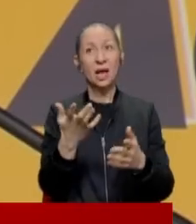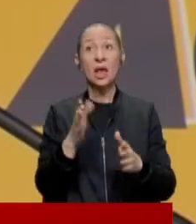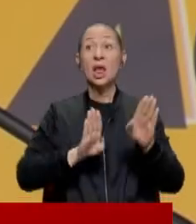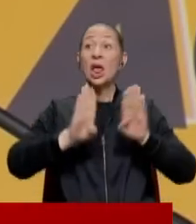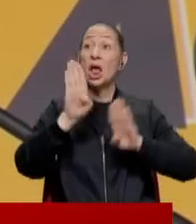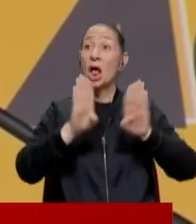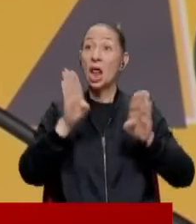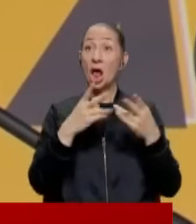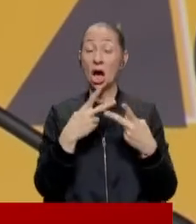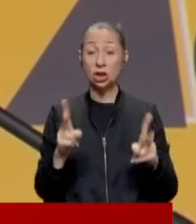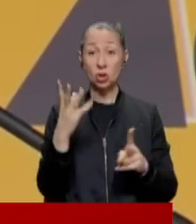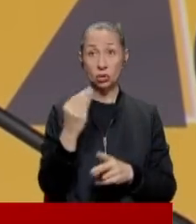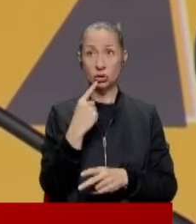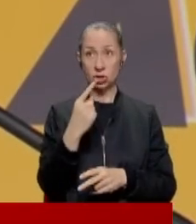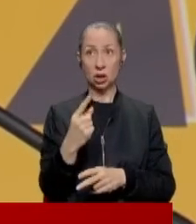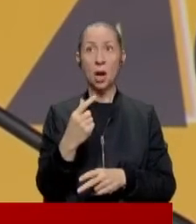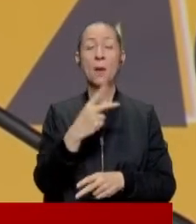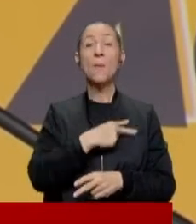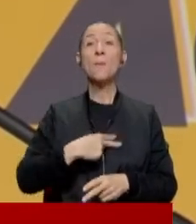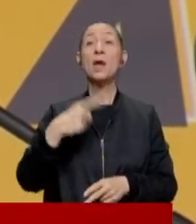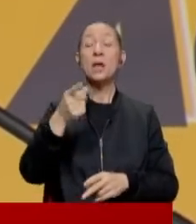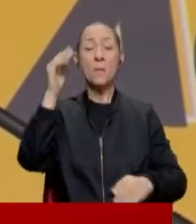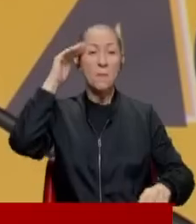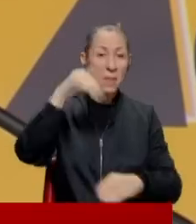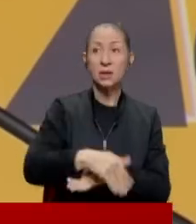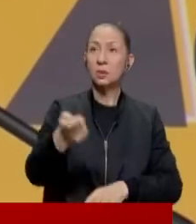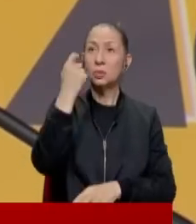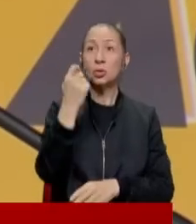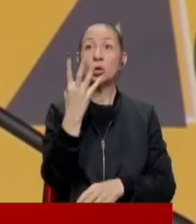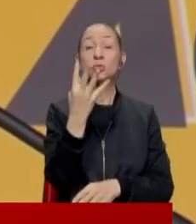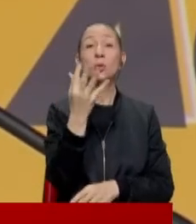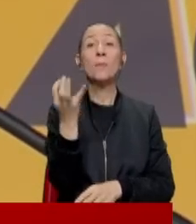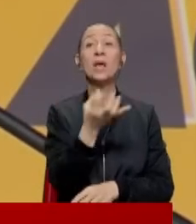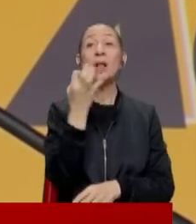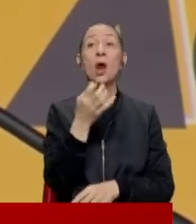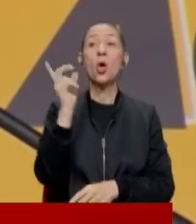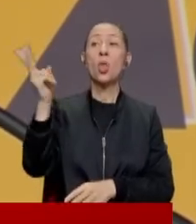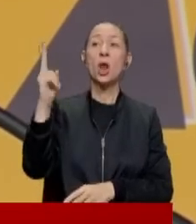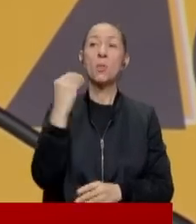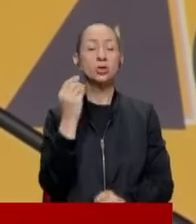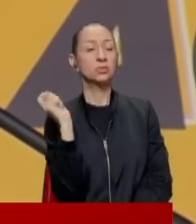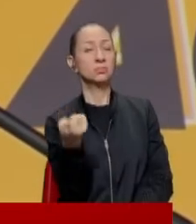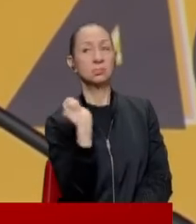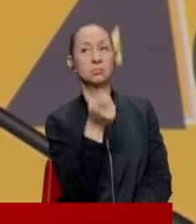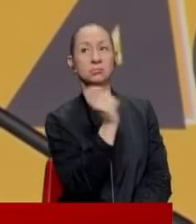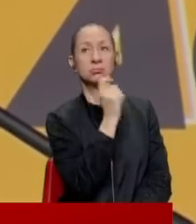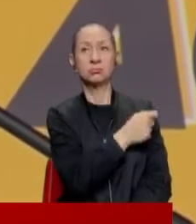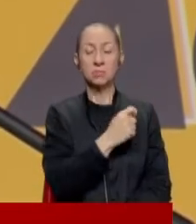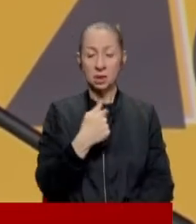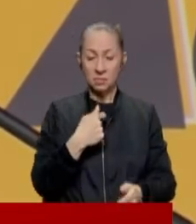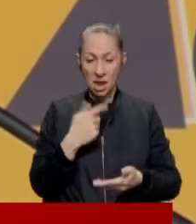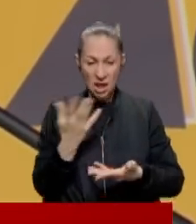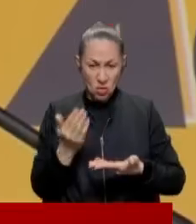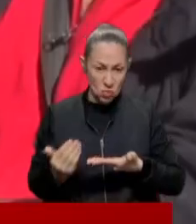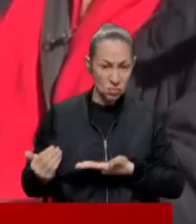ihalelerimiz açık olacağız dedik belediyeyi batırır dediler dört buçuk milyar onların borcunu ödedik gri belirtisi